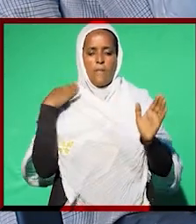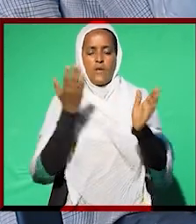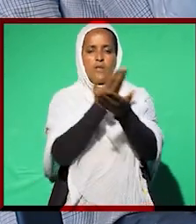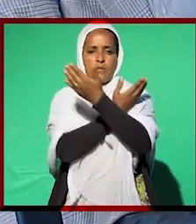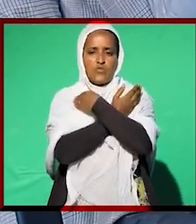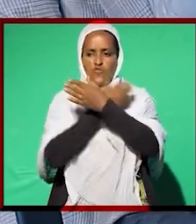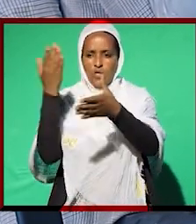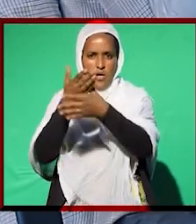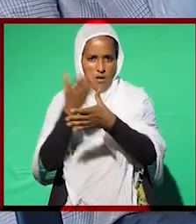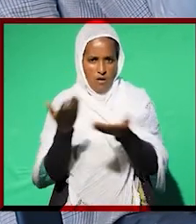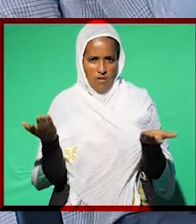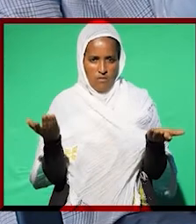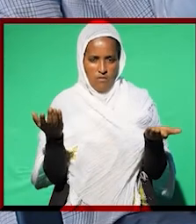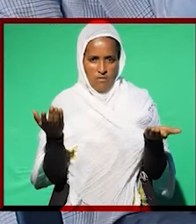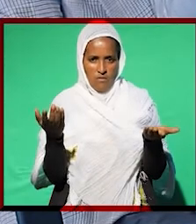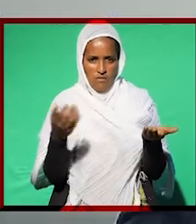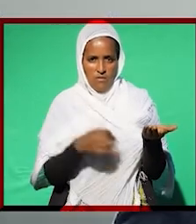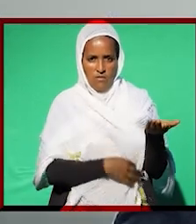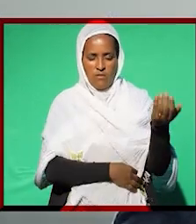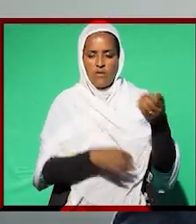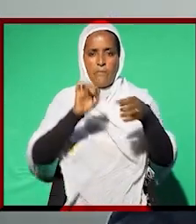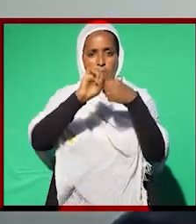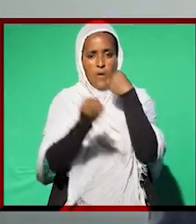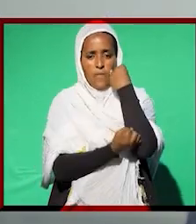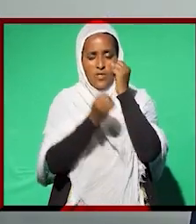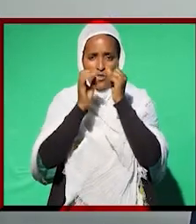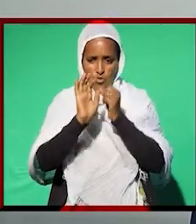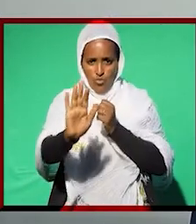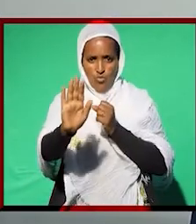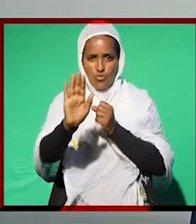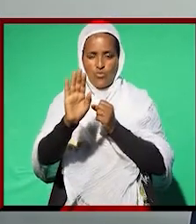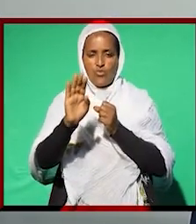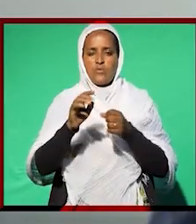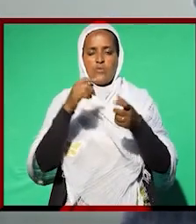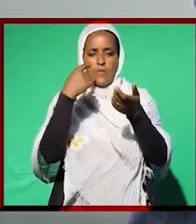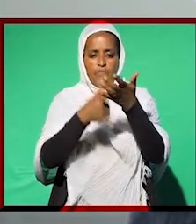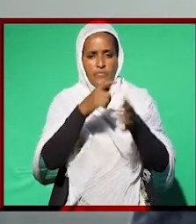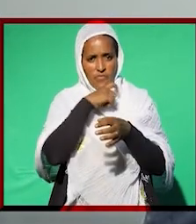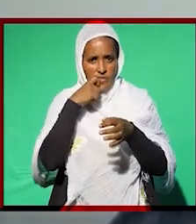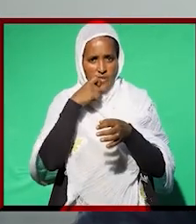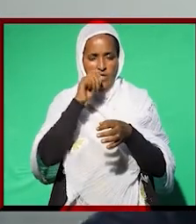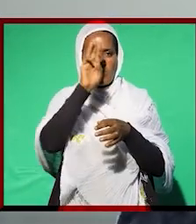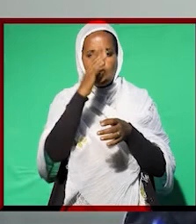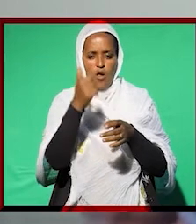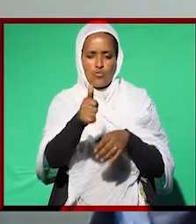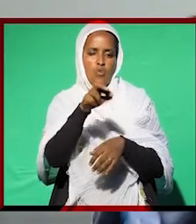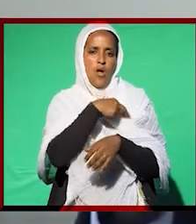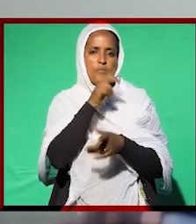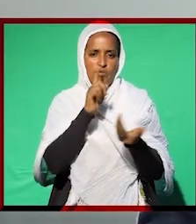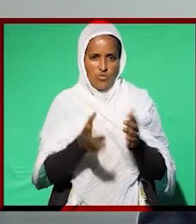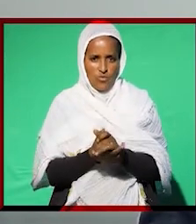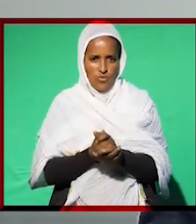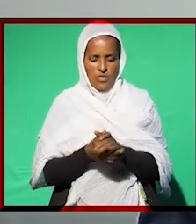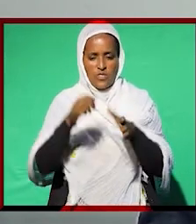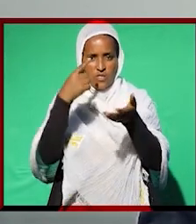ይፈቅዳል፣ በነጠላ የሚሸፈኑትን ይከለክላል። በመሰረቱ ሴኩላሪዝም አክራሪ ሴኩላሪዝም ራሱ ሃይማኖት